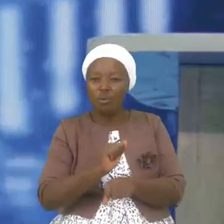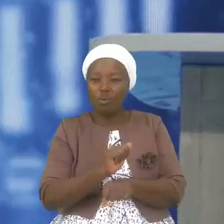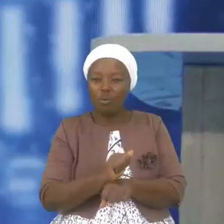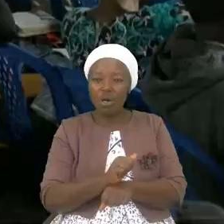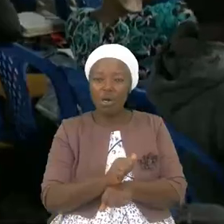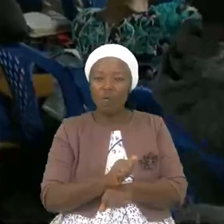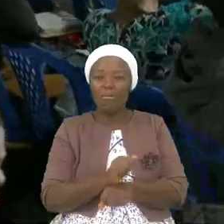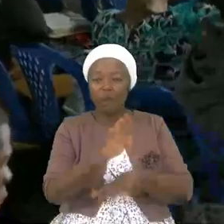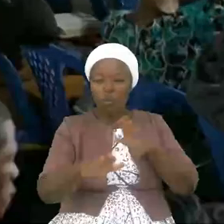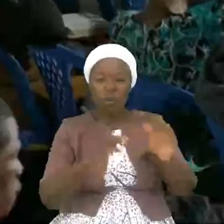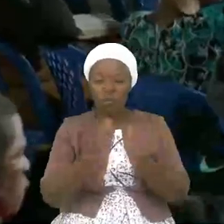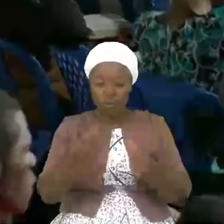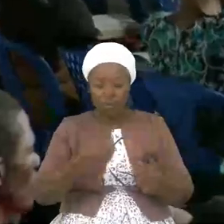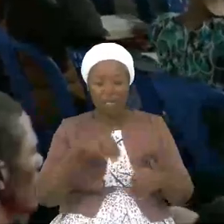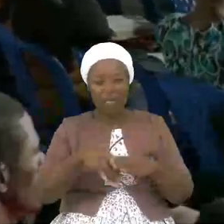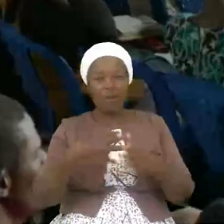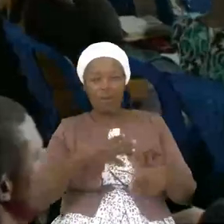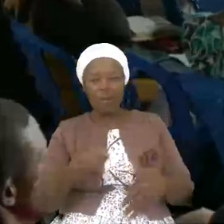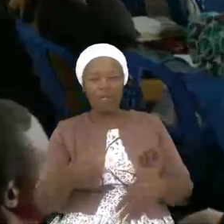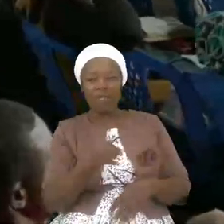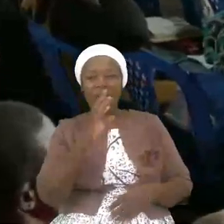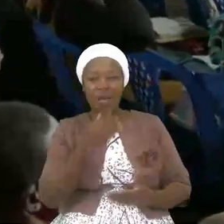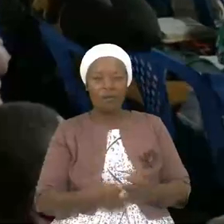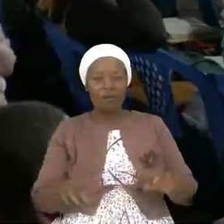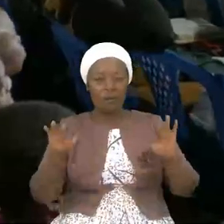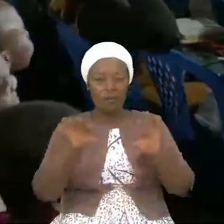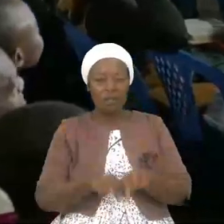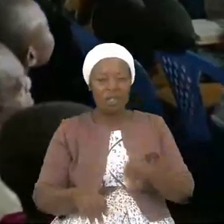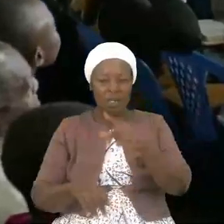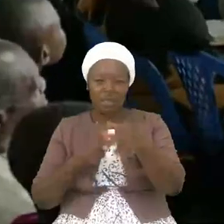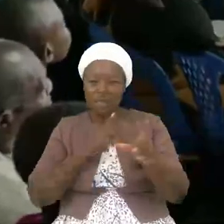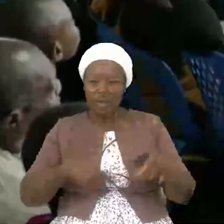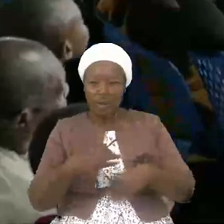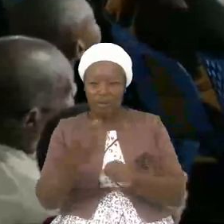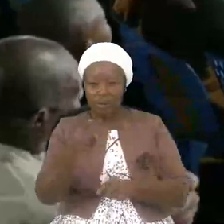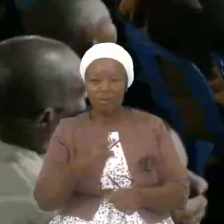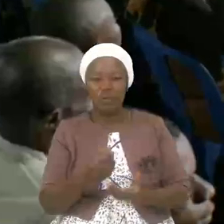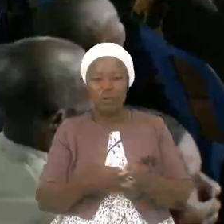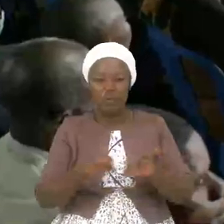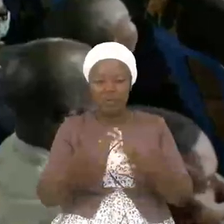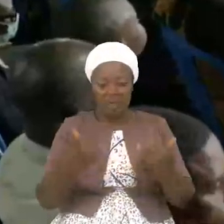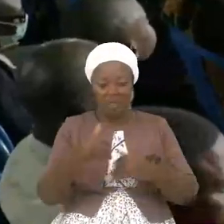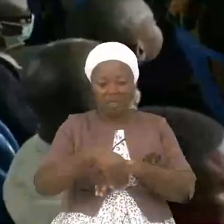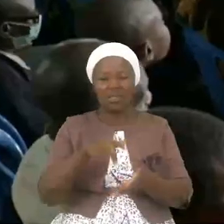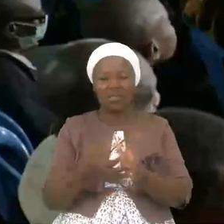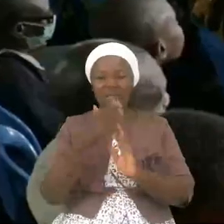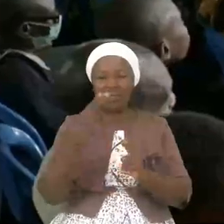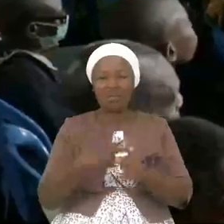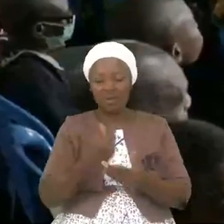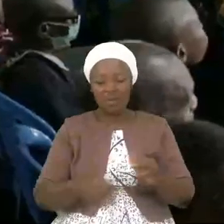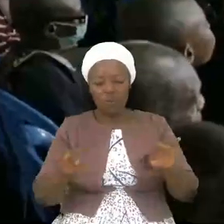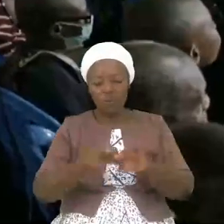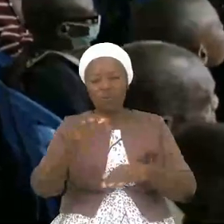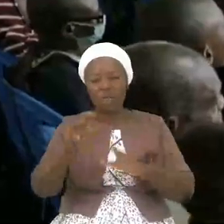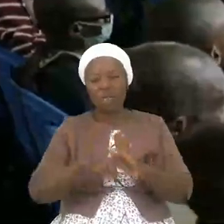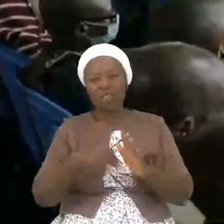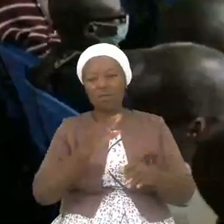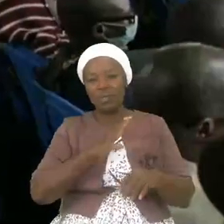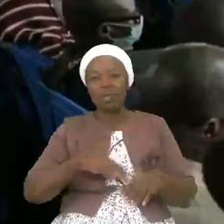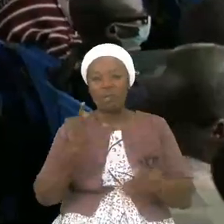blanc, parce qu'ils en sont dignes. Le Seigneur te rend digne ce soir. La dignité de Christ